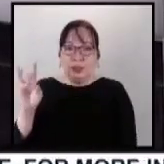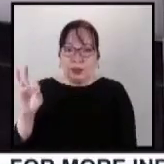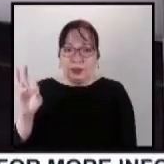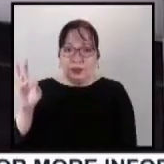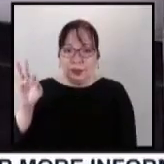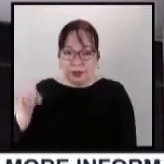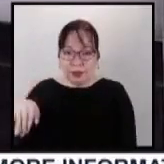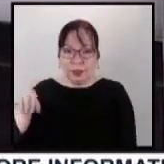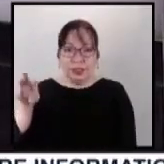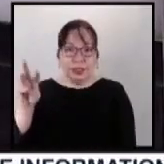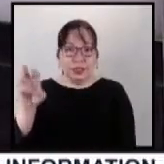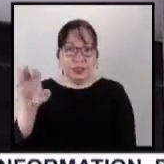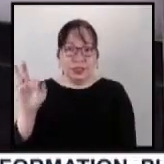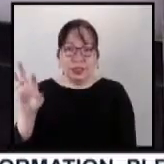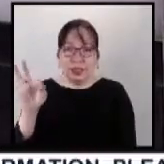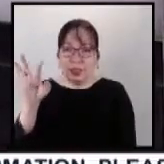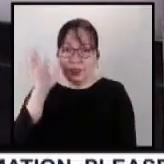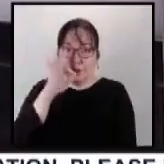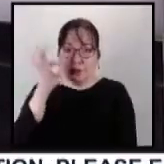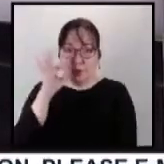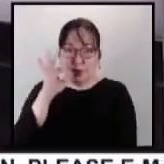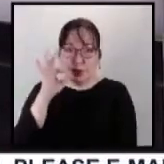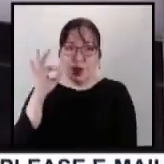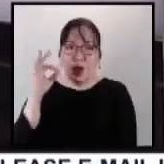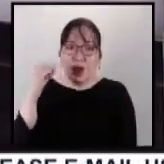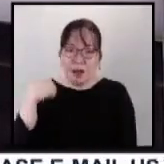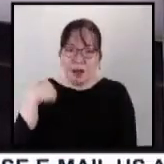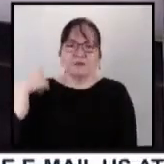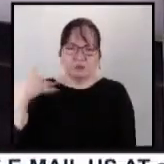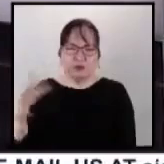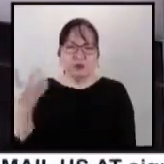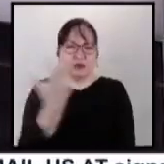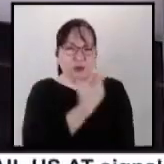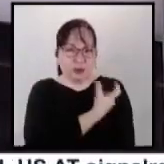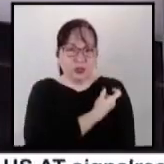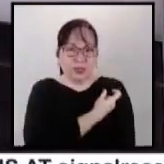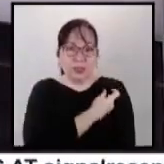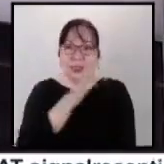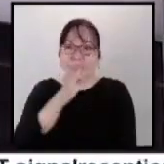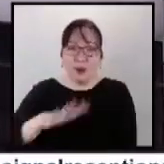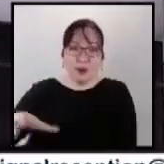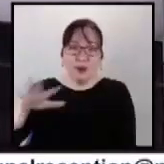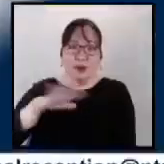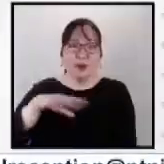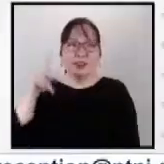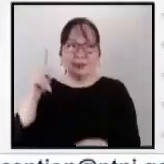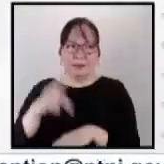110,089,619 ang mga Pilipinong naturukan ng bakuna sa buong bansa.